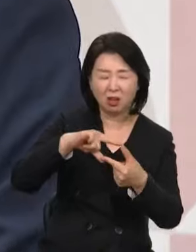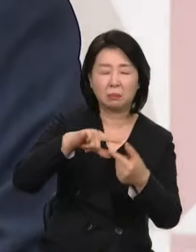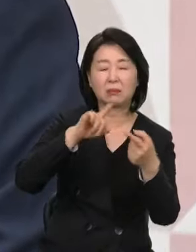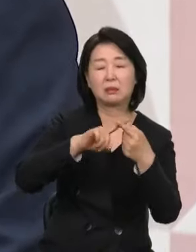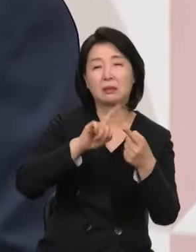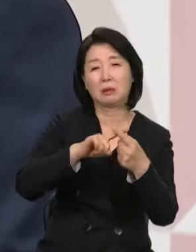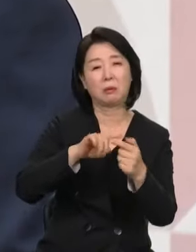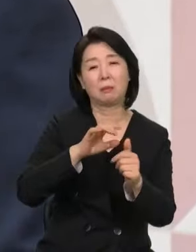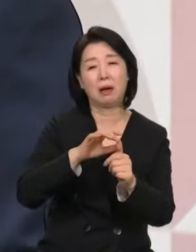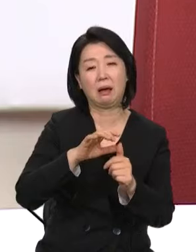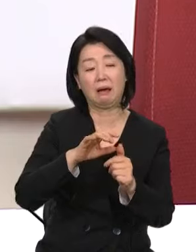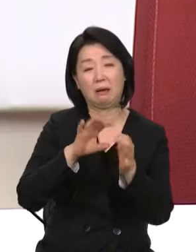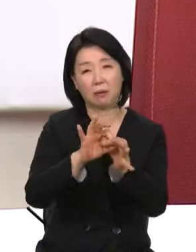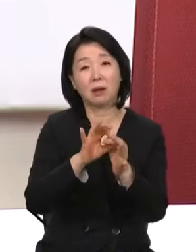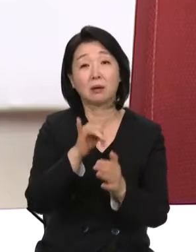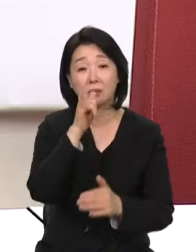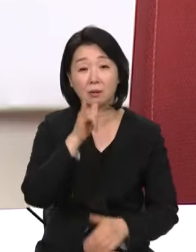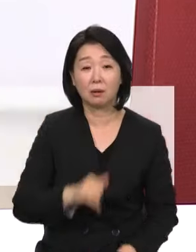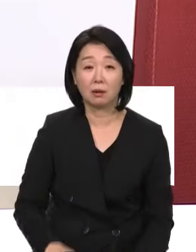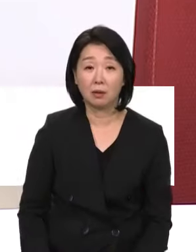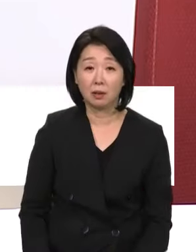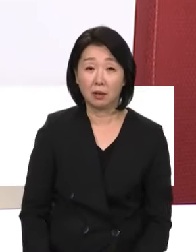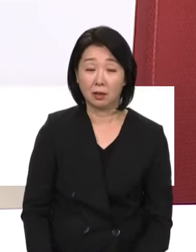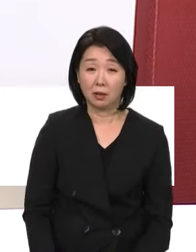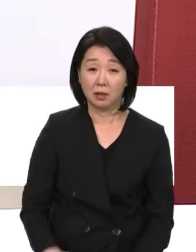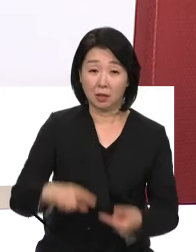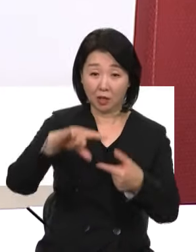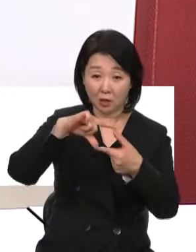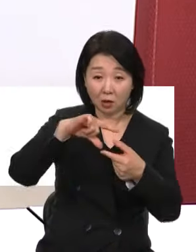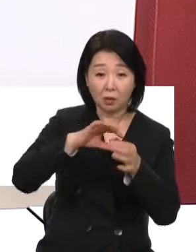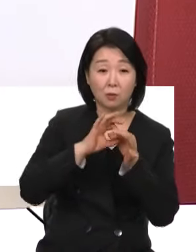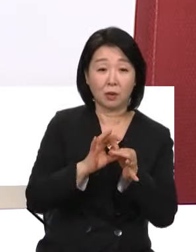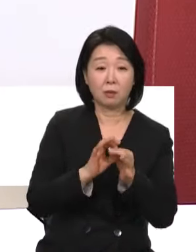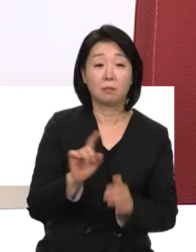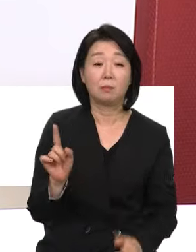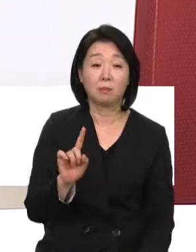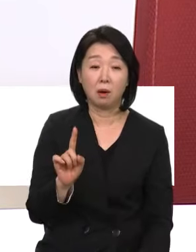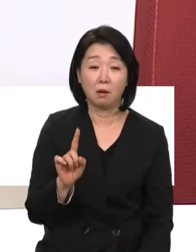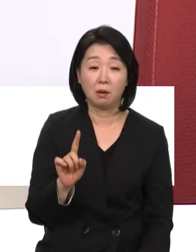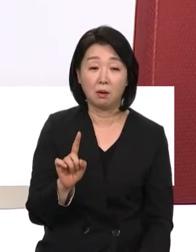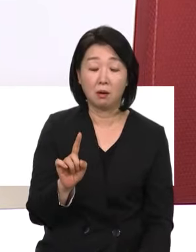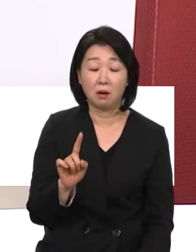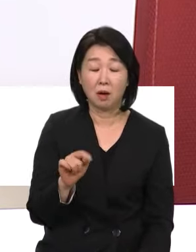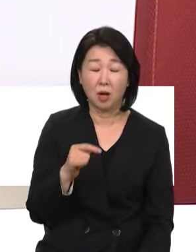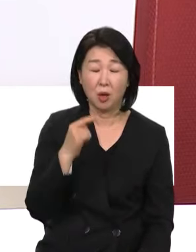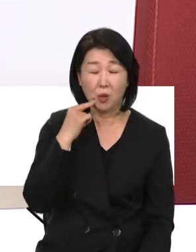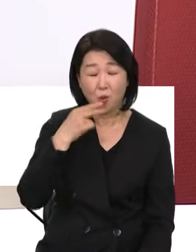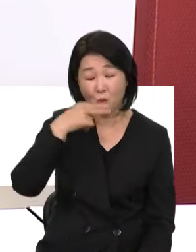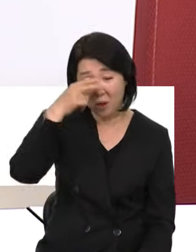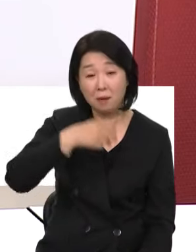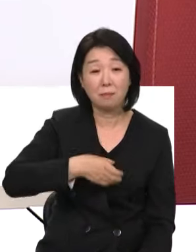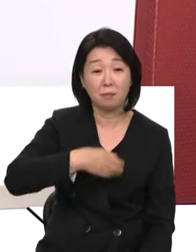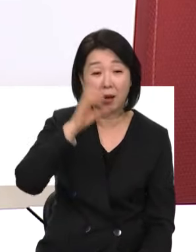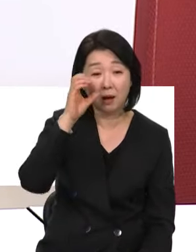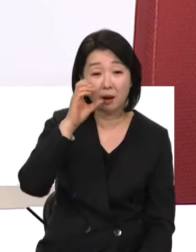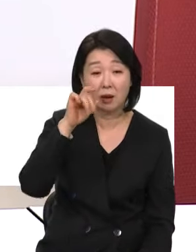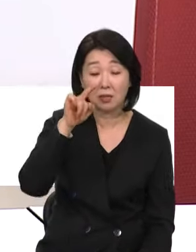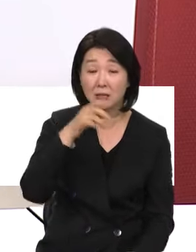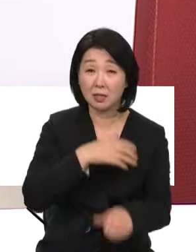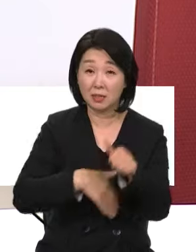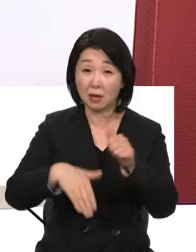지적도 나옵니다. TK가 영남에서 독배라도 마시러 이